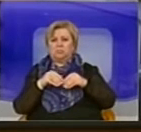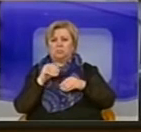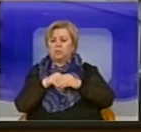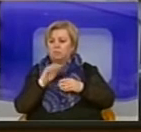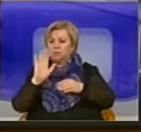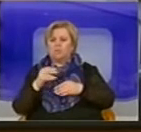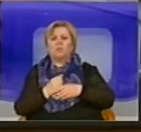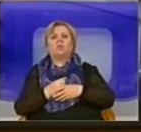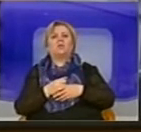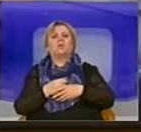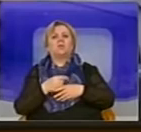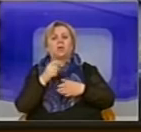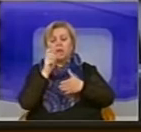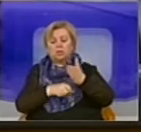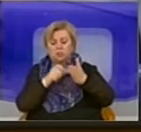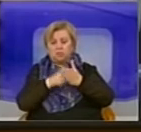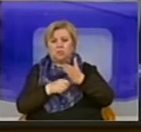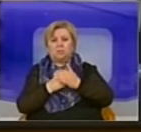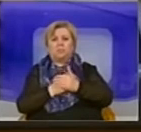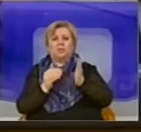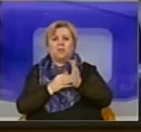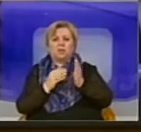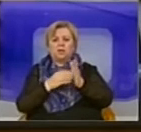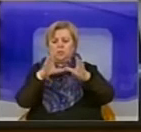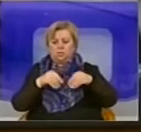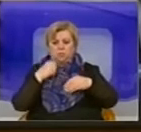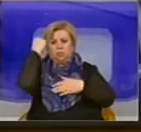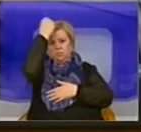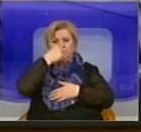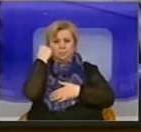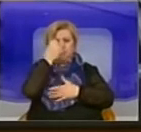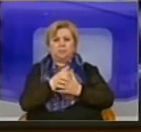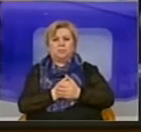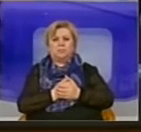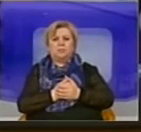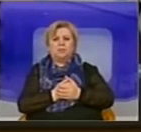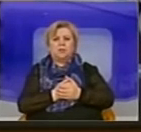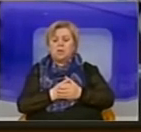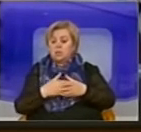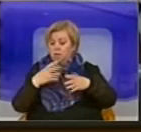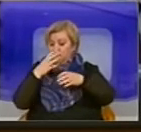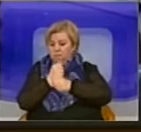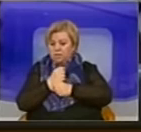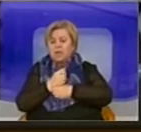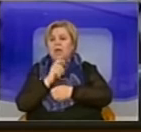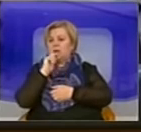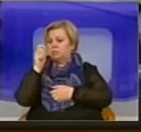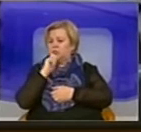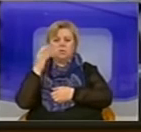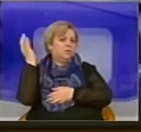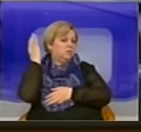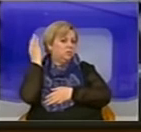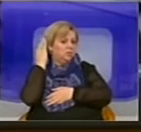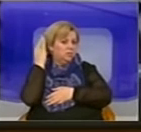mbi 2/3 e antarëve të Këshillit të Evropës tashmë e kanë njohur Republikën e Kosovës. Mirë po së fundi, në disa intervista po dëgjojmë